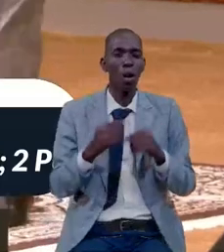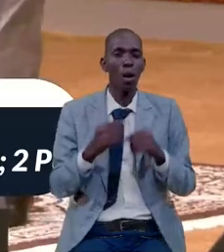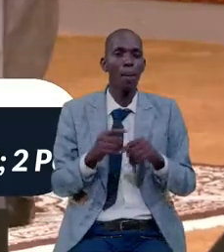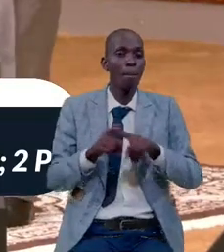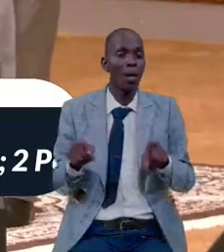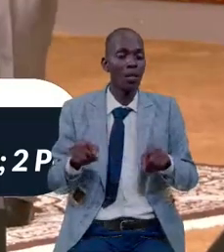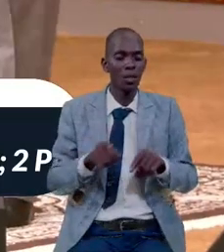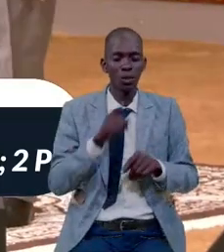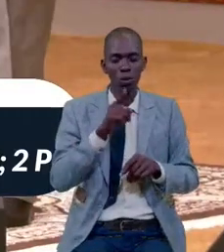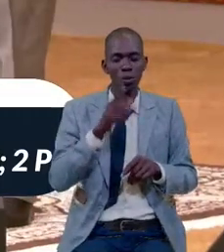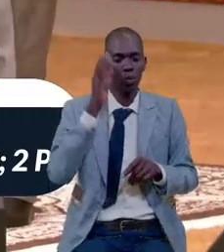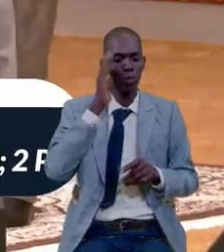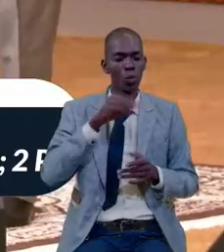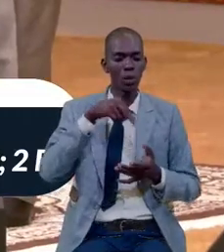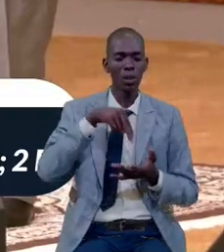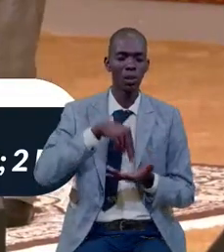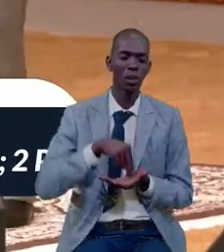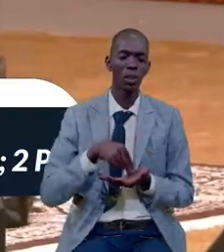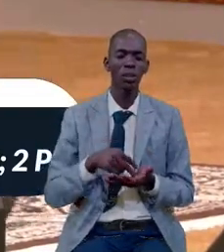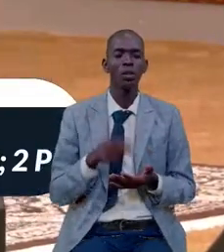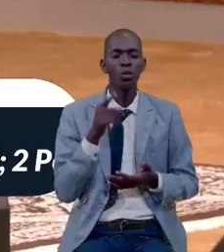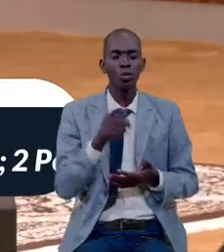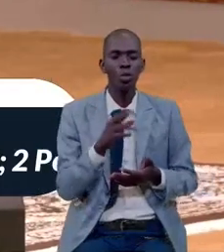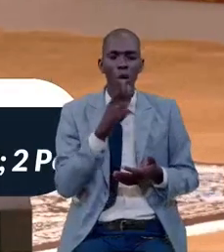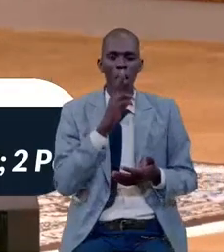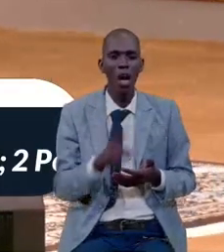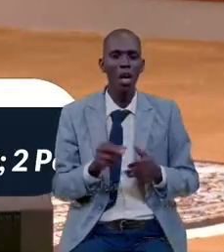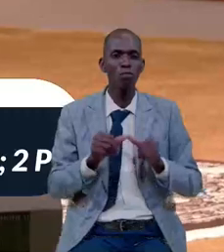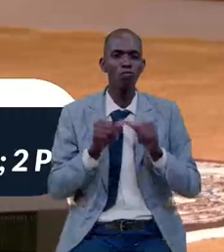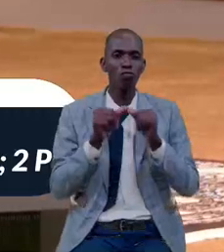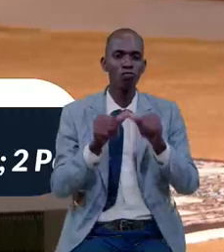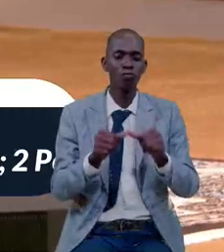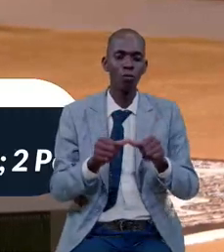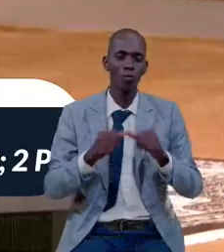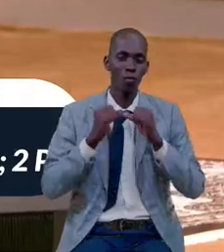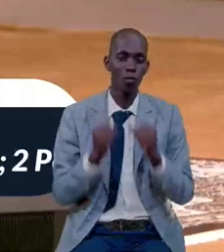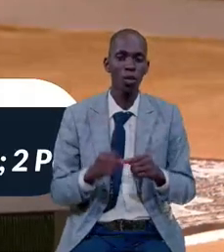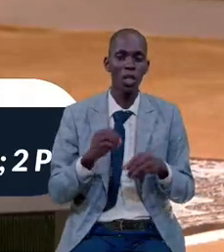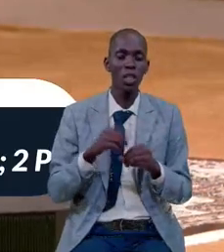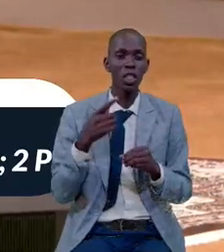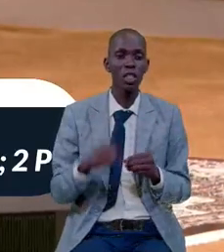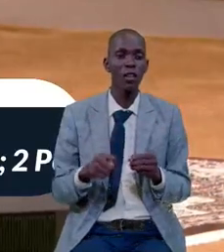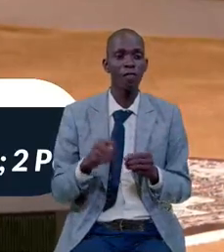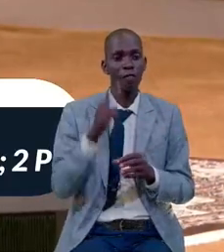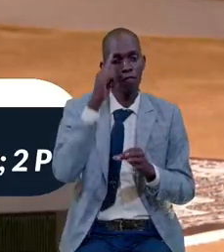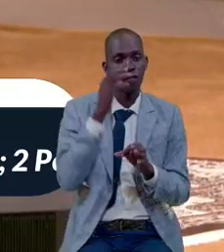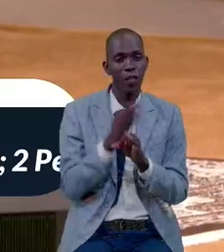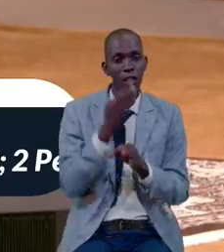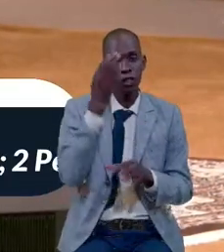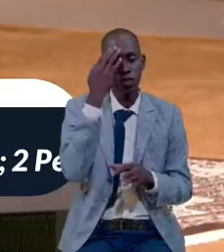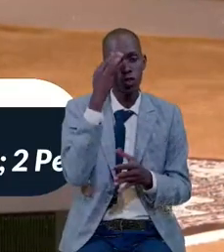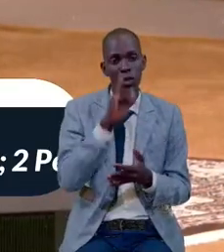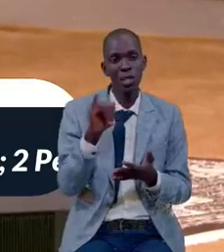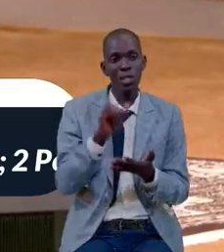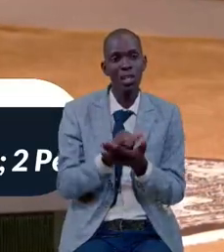les défis viendront, mais vous tenez et vous êtes ferme dans la foi, sachant que